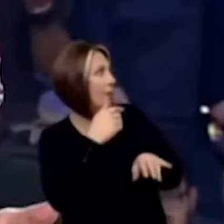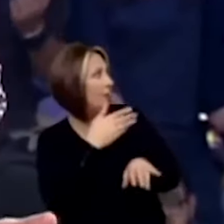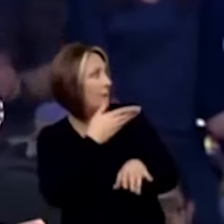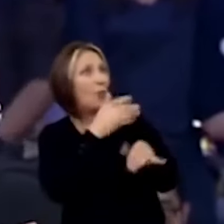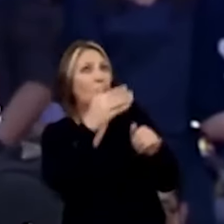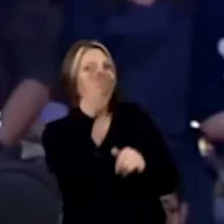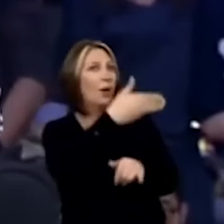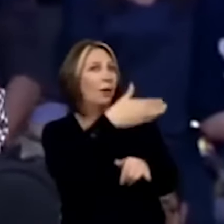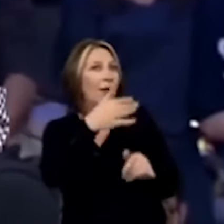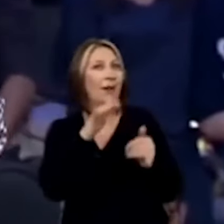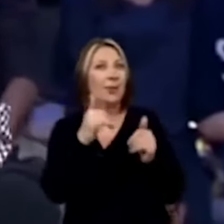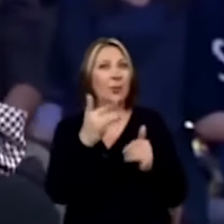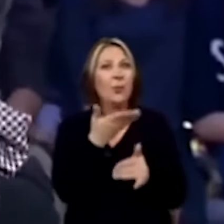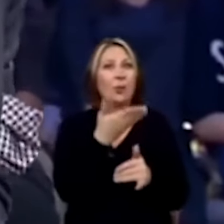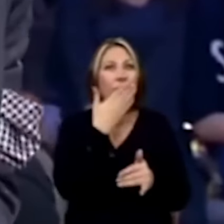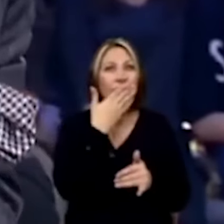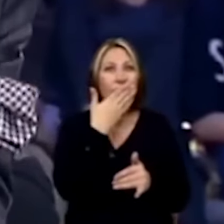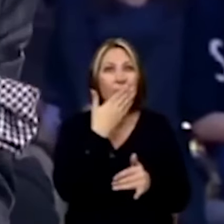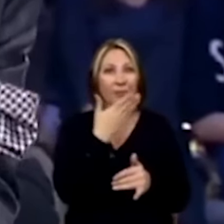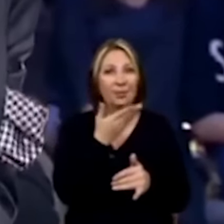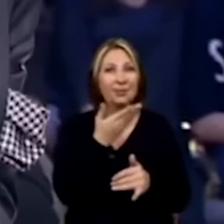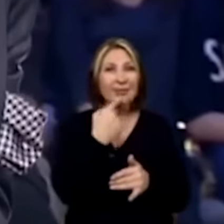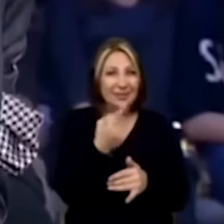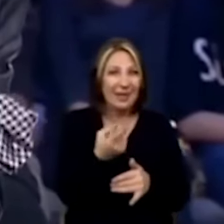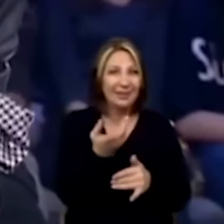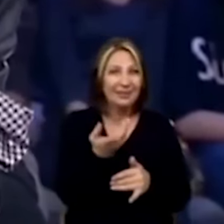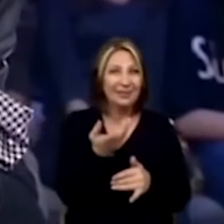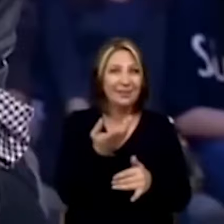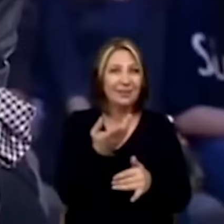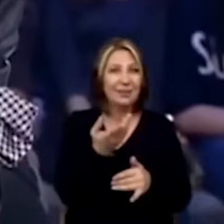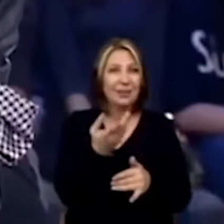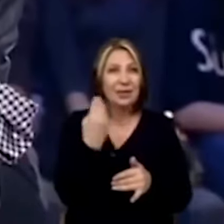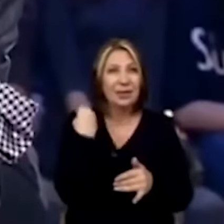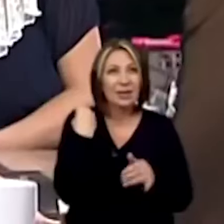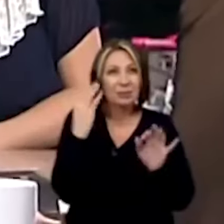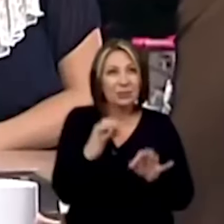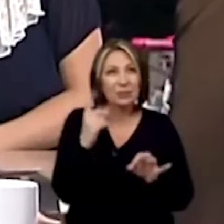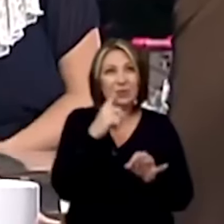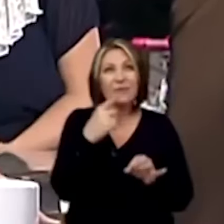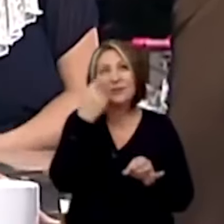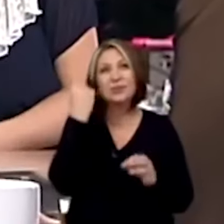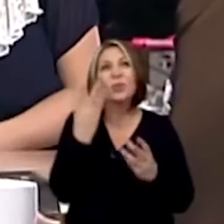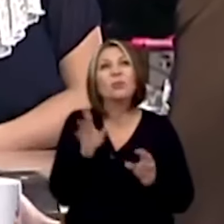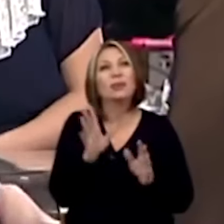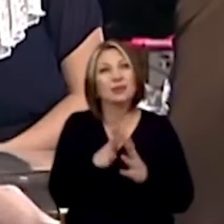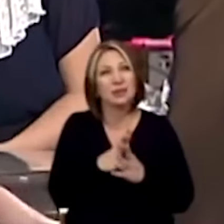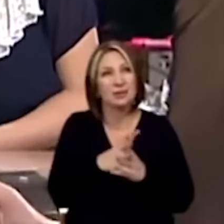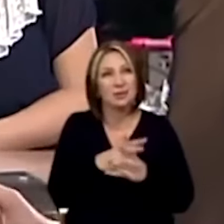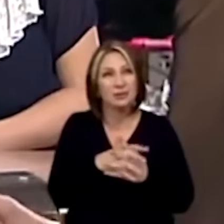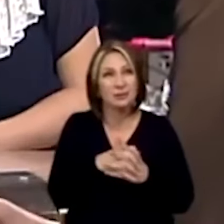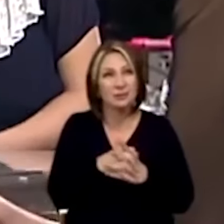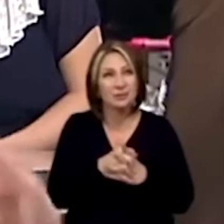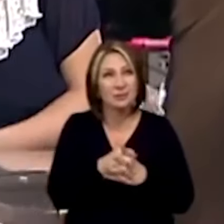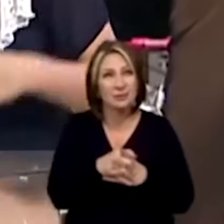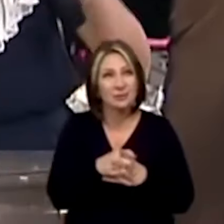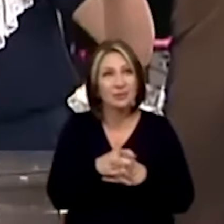döner. Aa bu biraz önce beyaz perdede değil miydi der yani. Vizyon daha yeniydi ya biz. Yani, o yüzden çok yerde izliyoruz. Fırsatı yakaladığım anda gidelim.